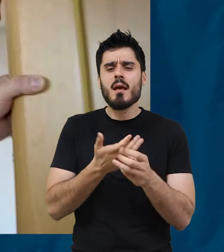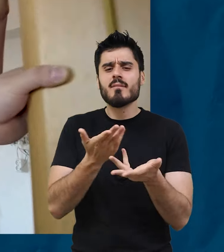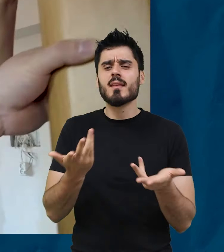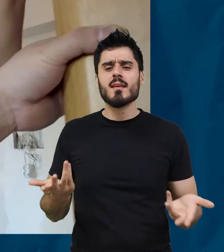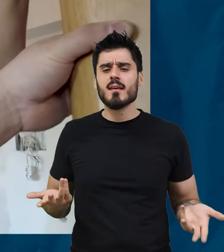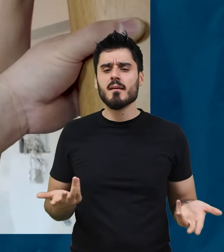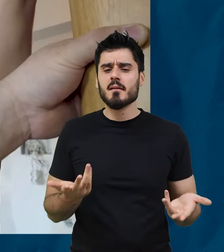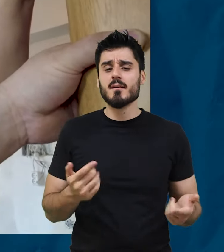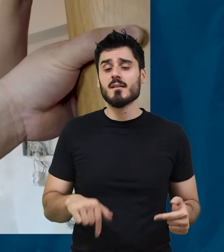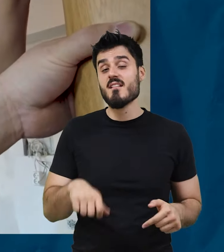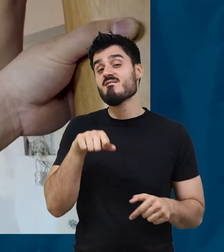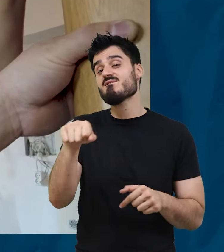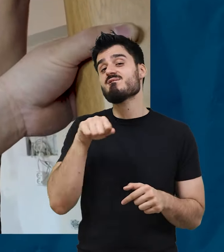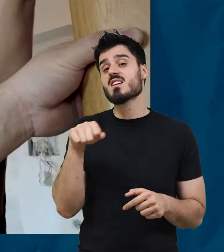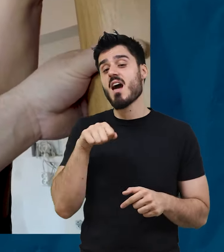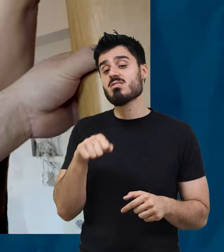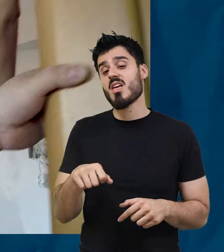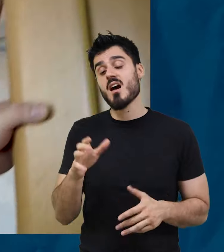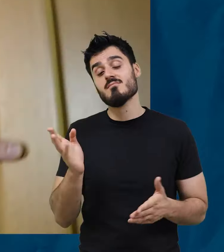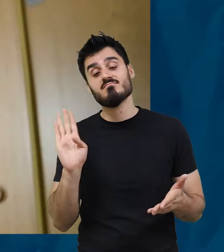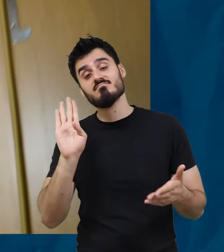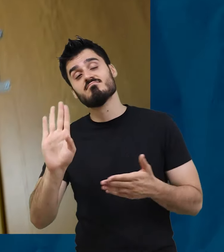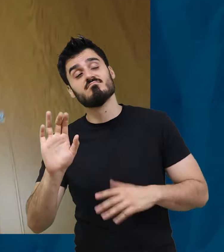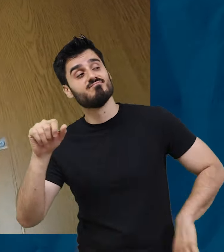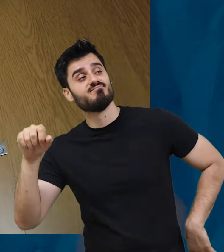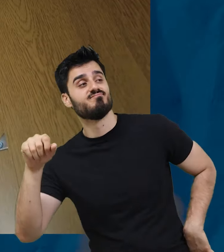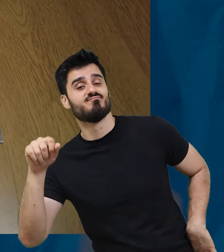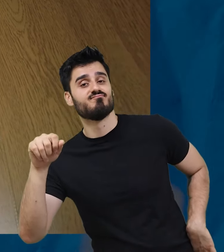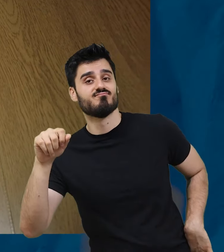Това правите? Подпираме на врата.